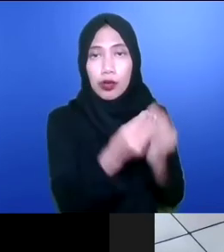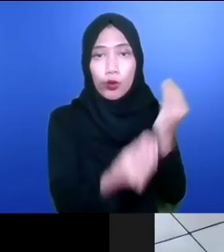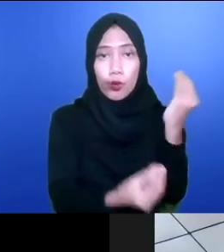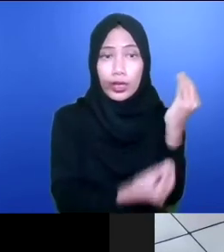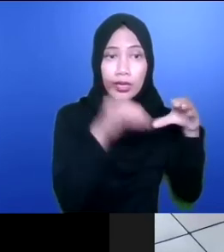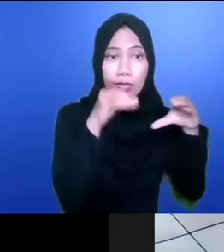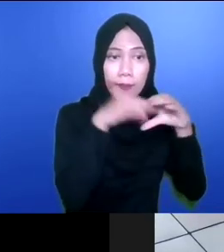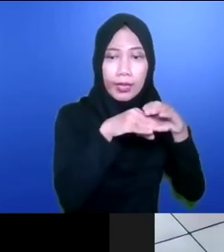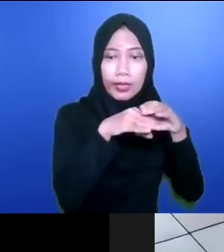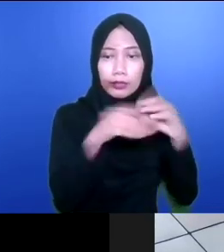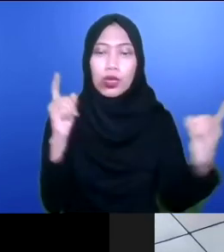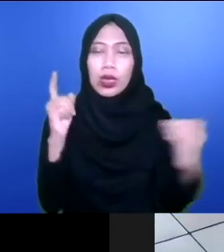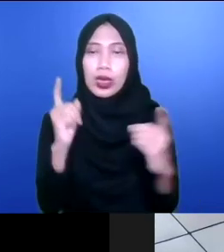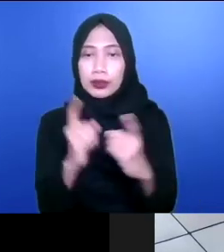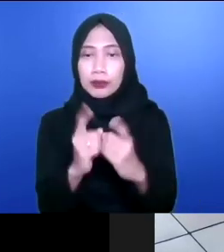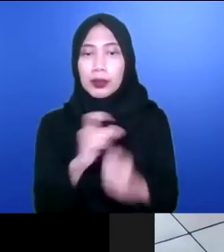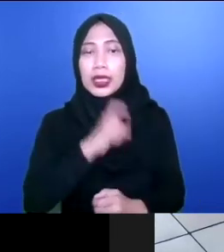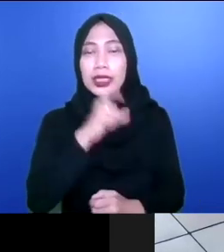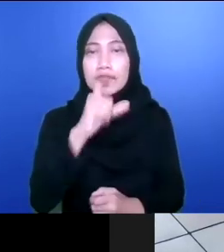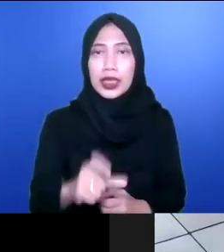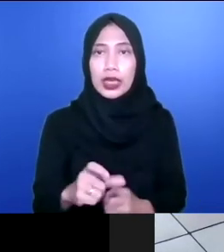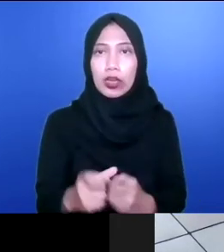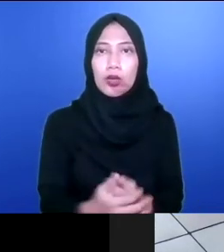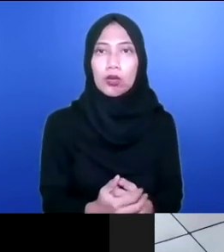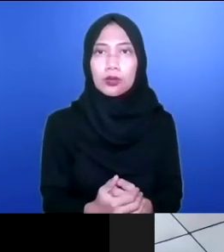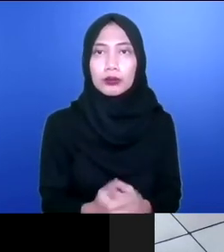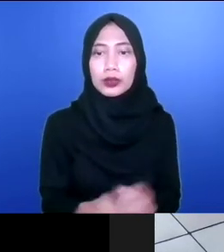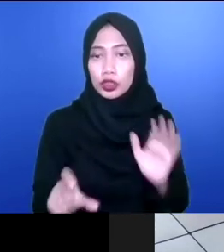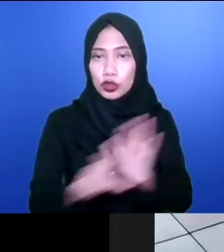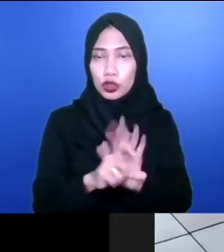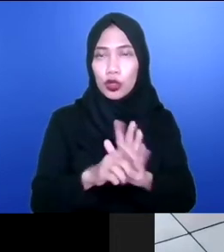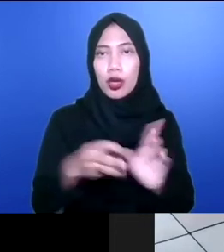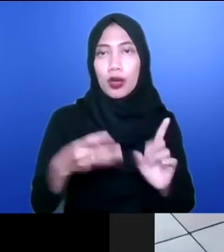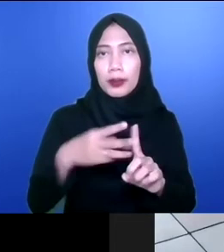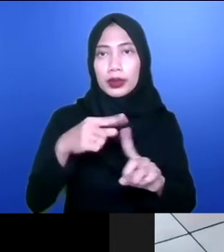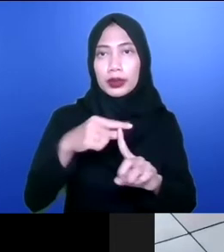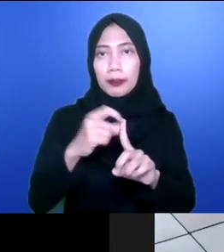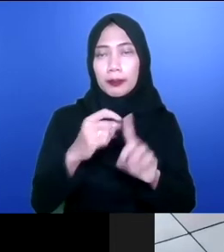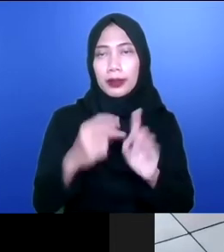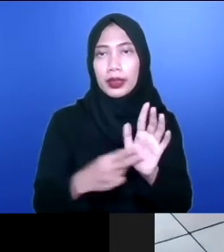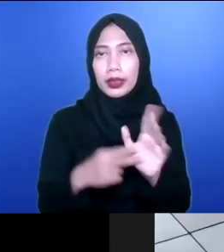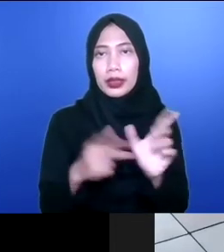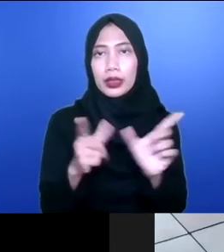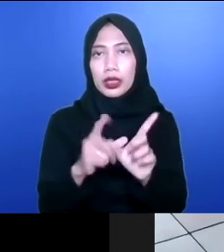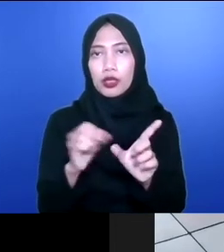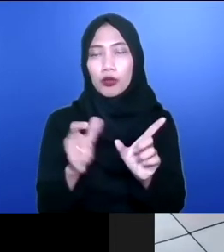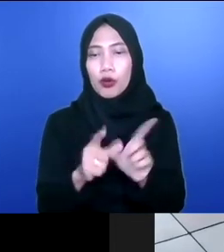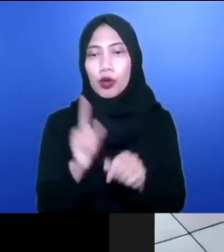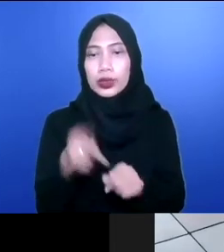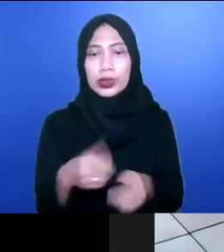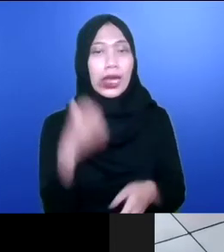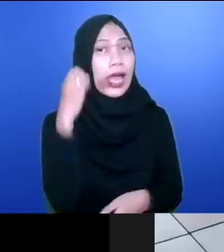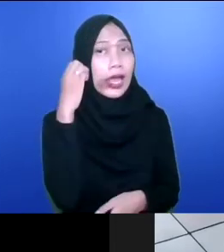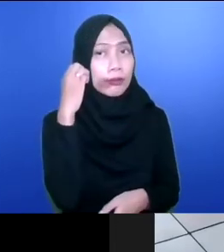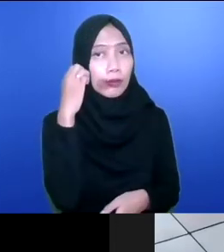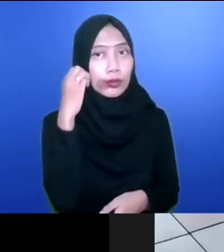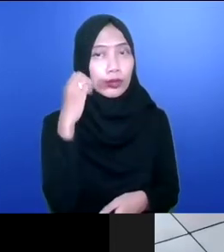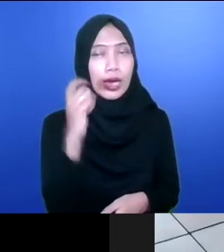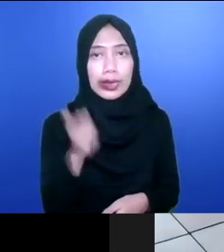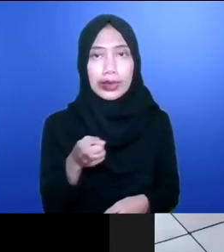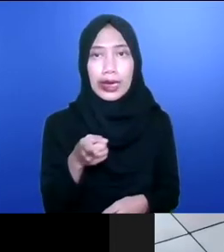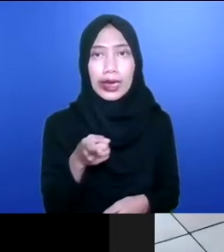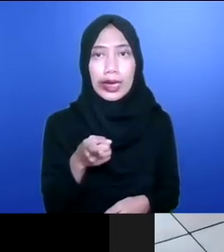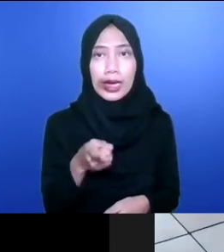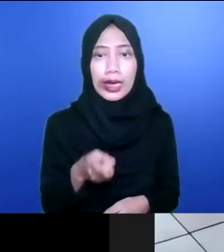atau nasabah-nasabahnya. Ini bisa dilihat nih BTPN Wow, mereka punya modul di HP-nya. Jadi agen hanya cukup bawa